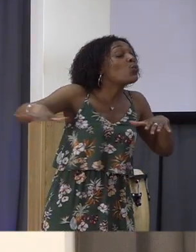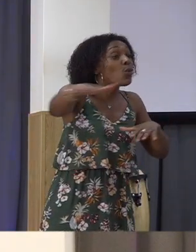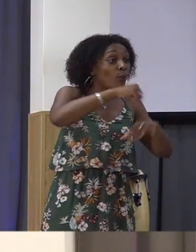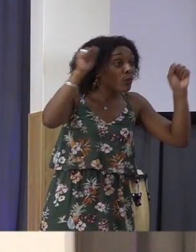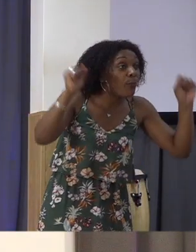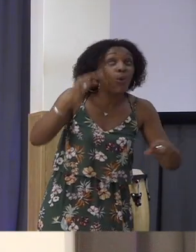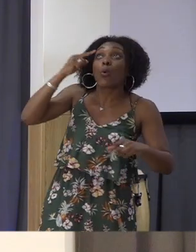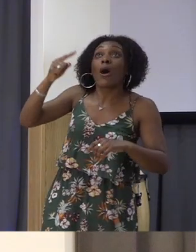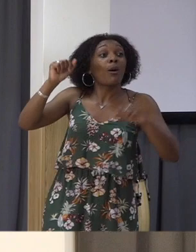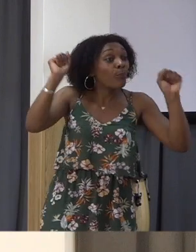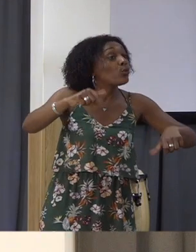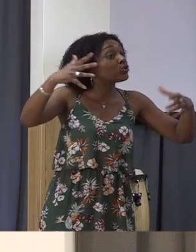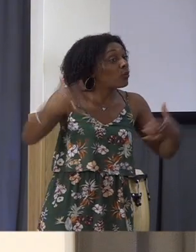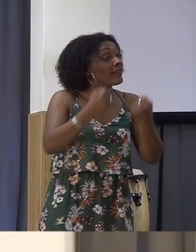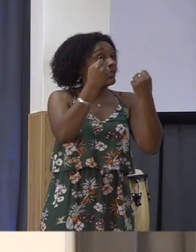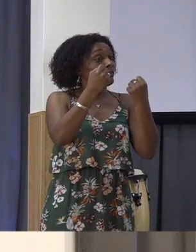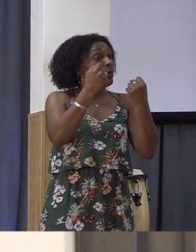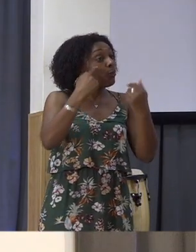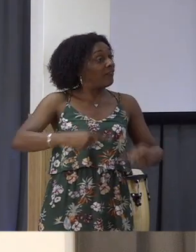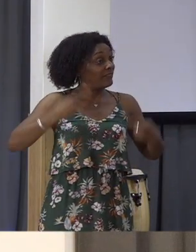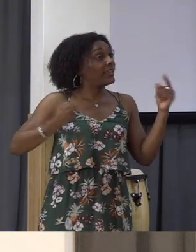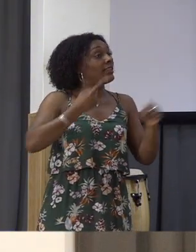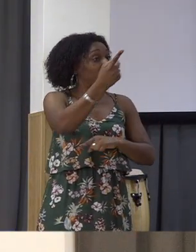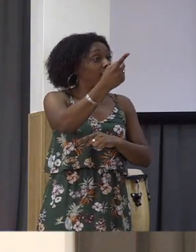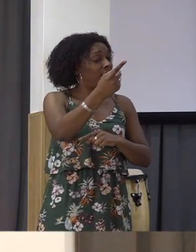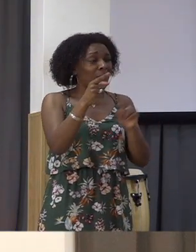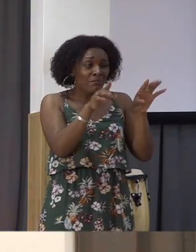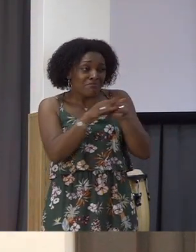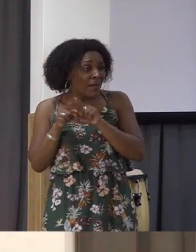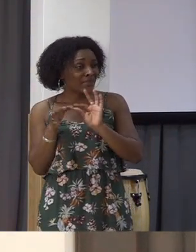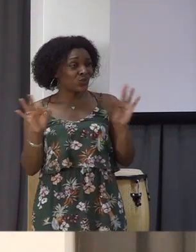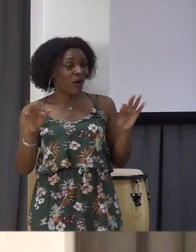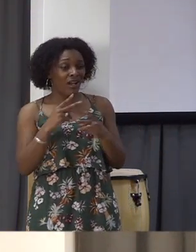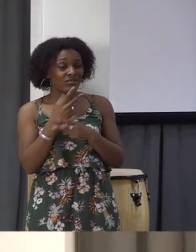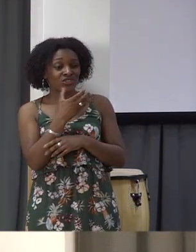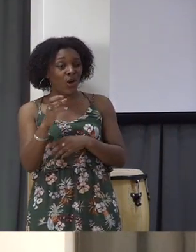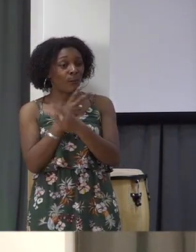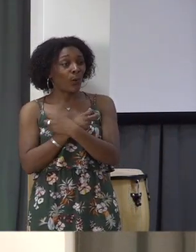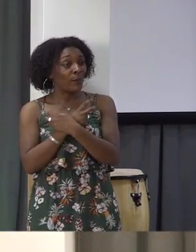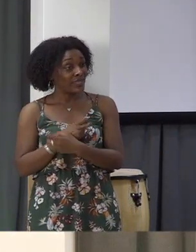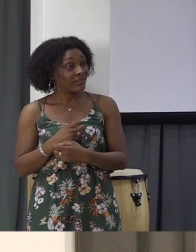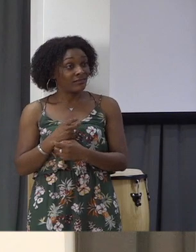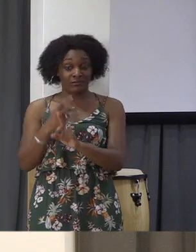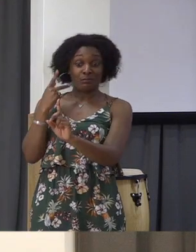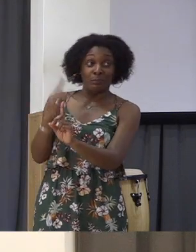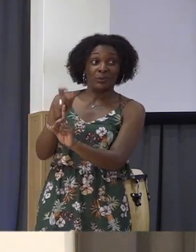éternelle en Jésus. Les 100 brebis appartiennent à l'homme. La deuxième